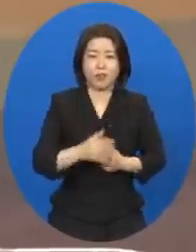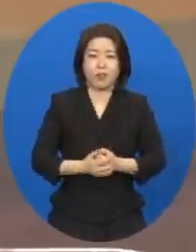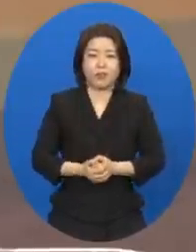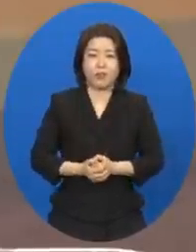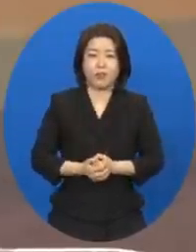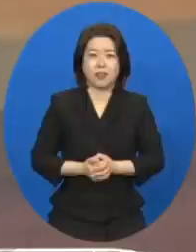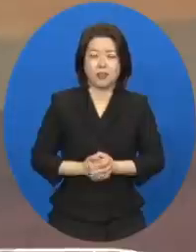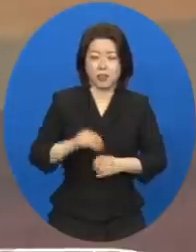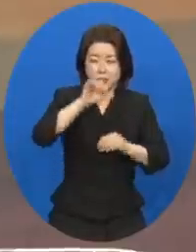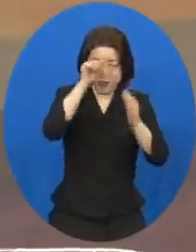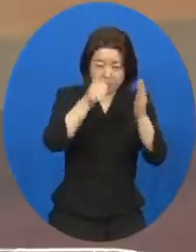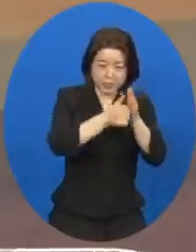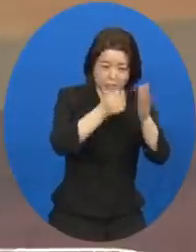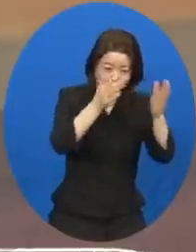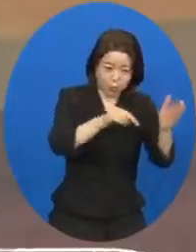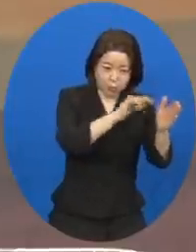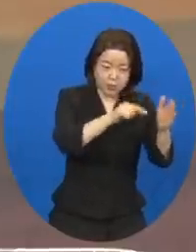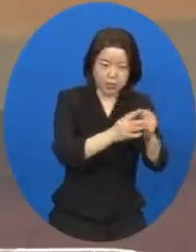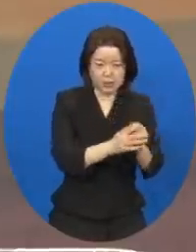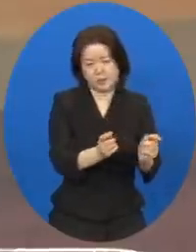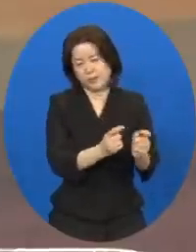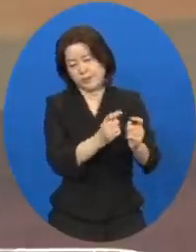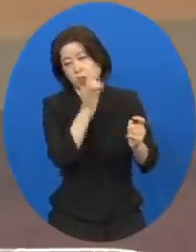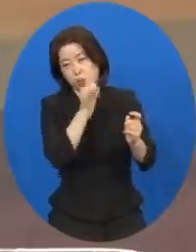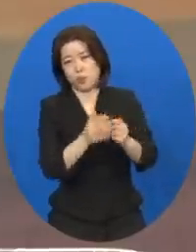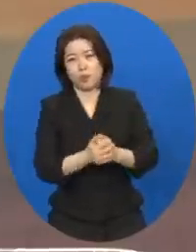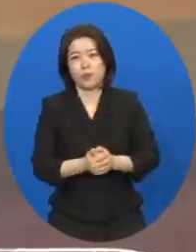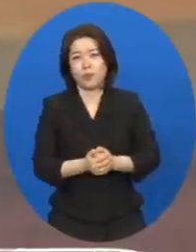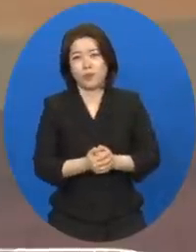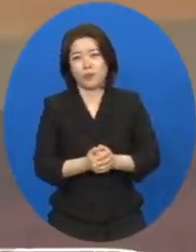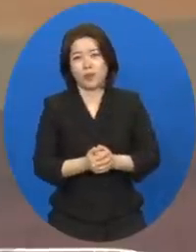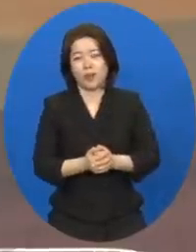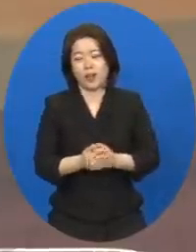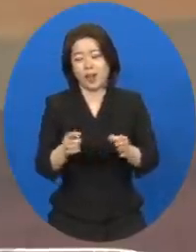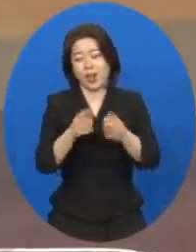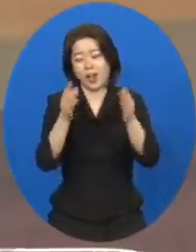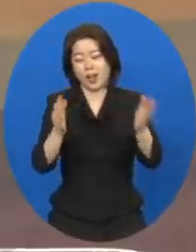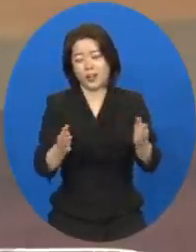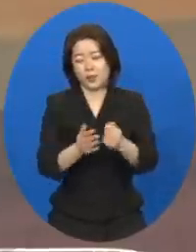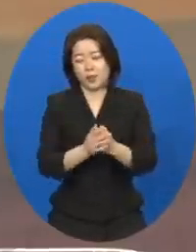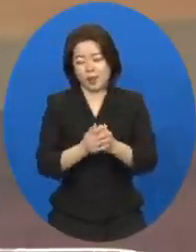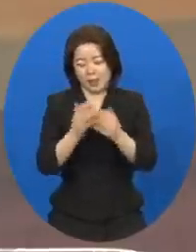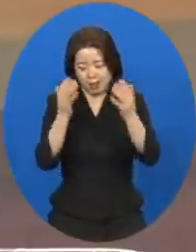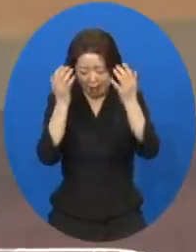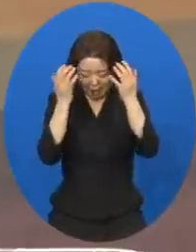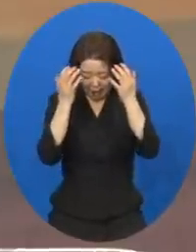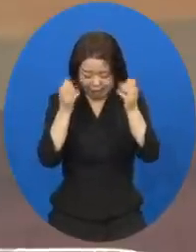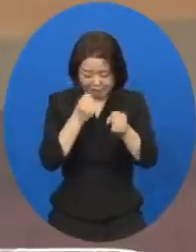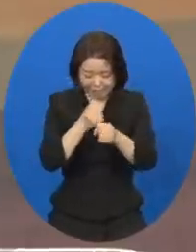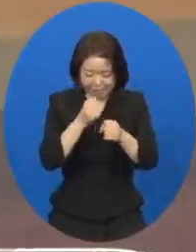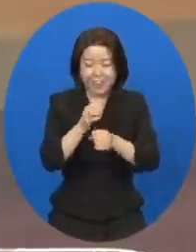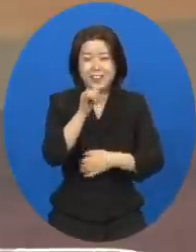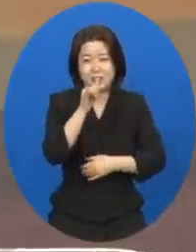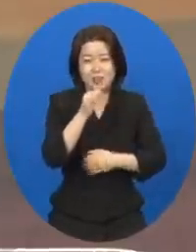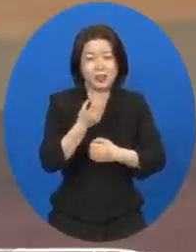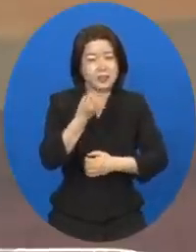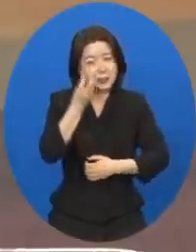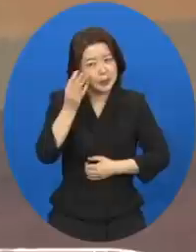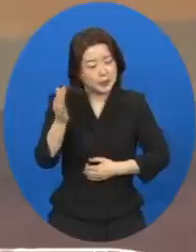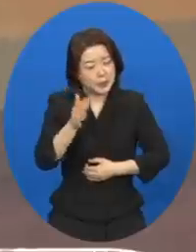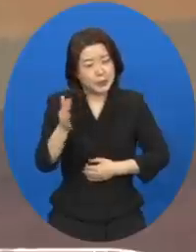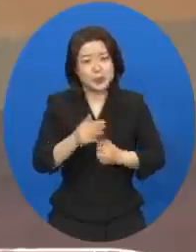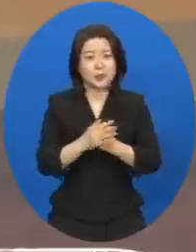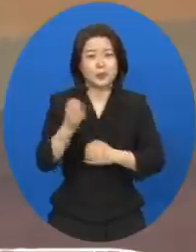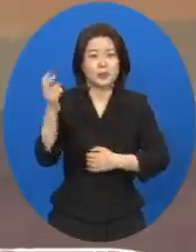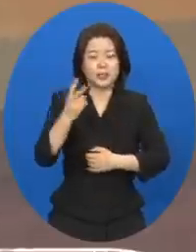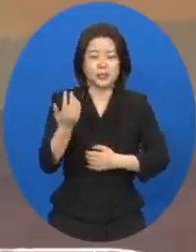뭐 장로님들 사이에도 싸움이 생기고, 뭐 그래서 한동안 큰 곤욕도 치르기도 하고, 그리고 3개월 동안 다시 또